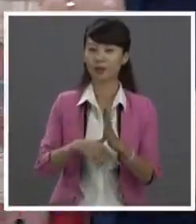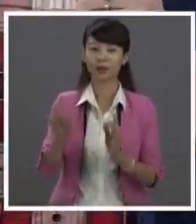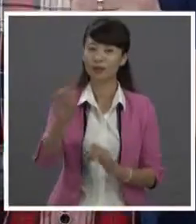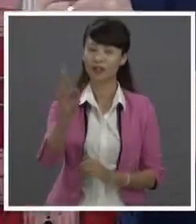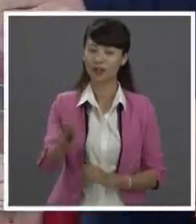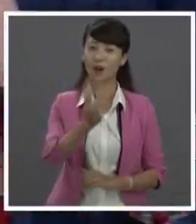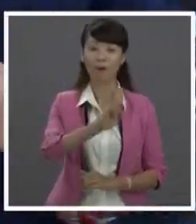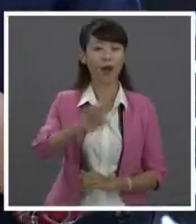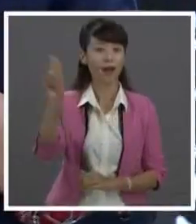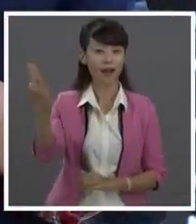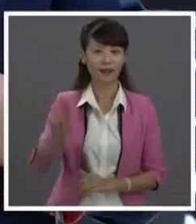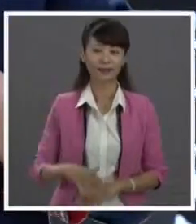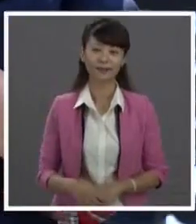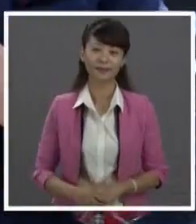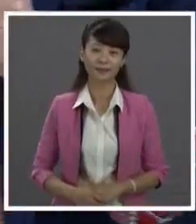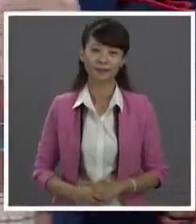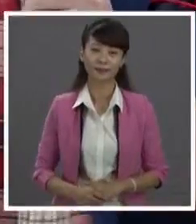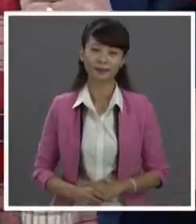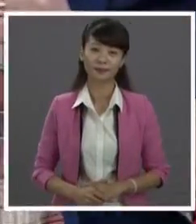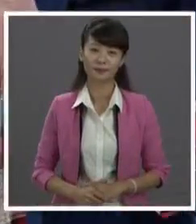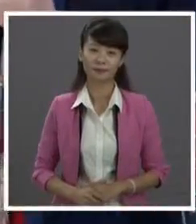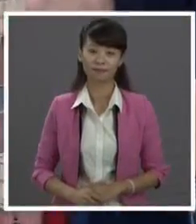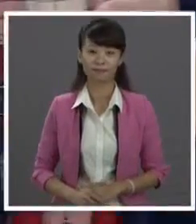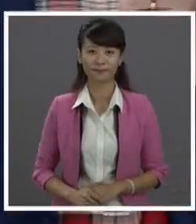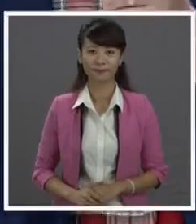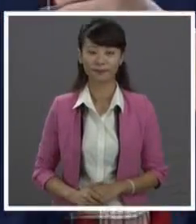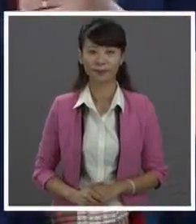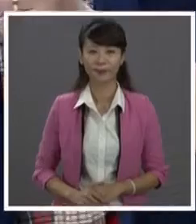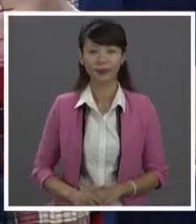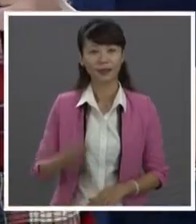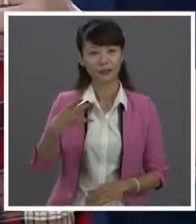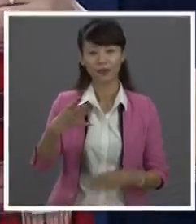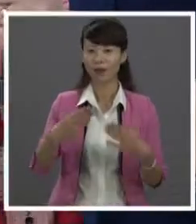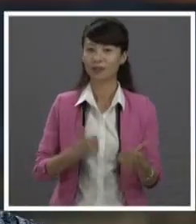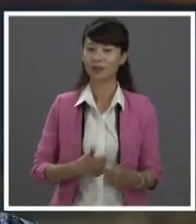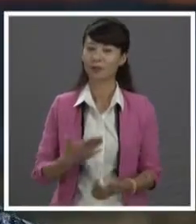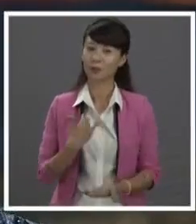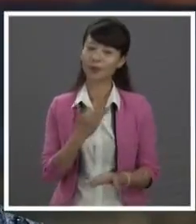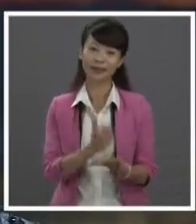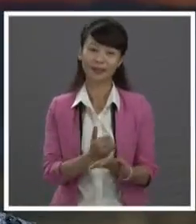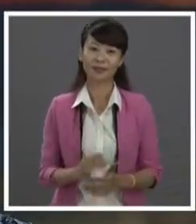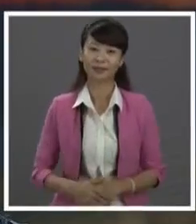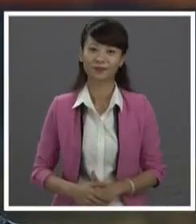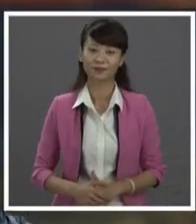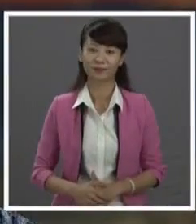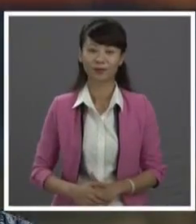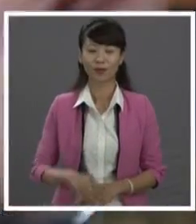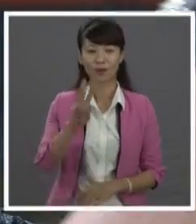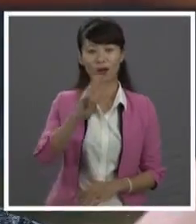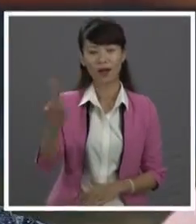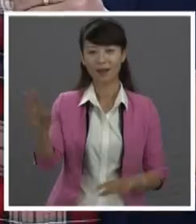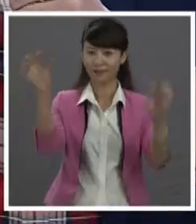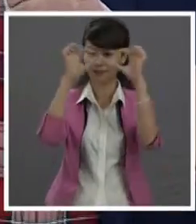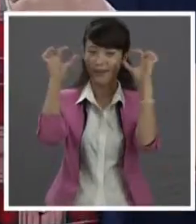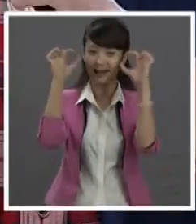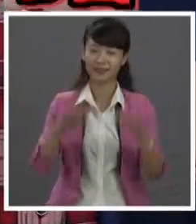王涵啊？ 对对对对对， 我说 都没找到你。 太可爱了。 我说周老师我在这儿，王涵不是戴眼镜的吗？啊，我把眼镜